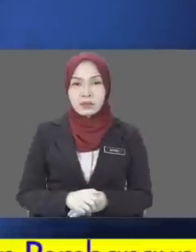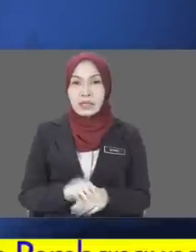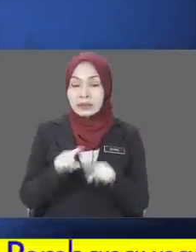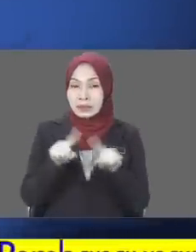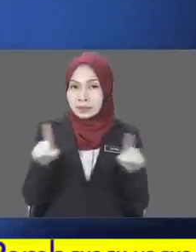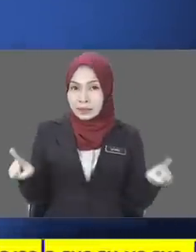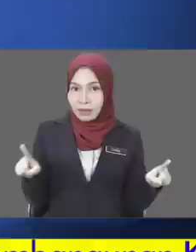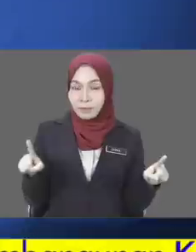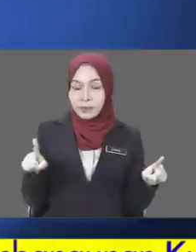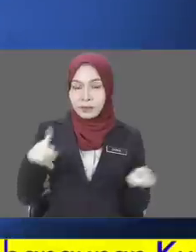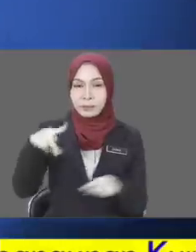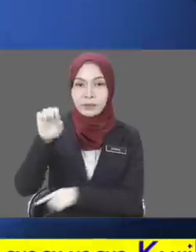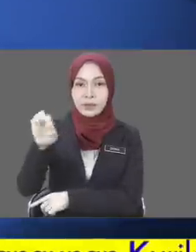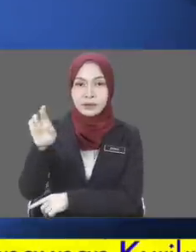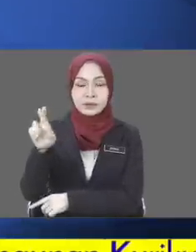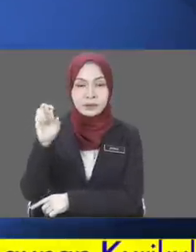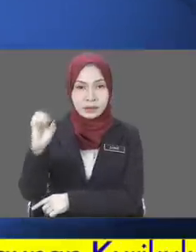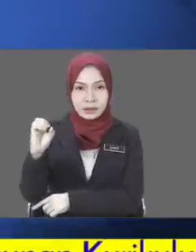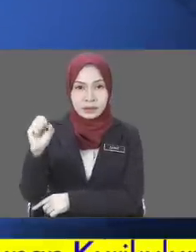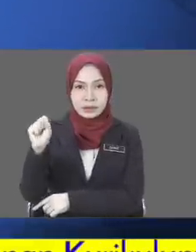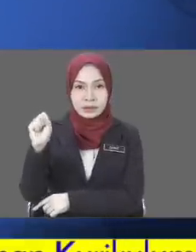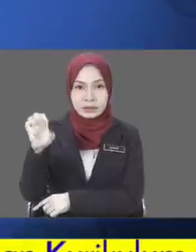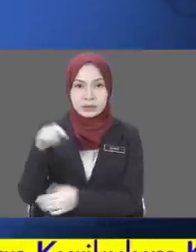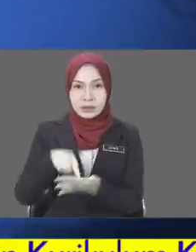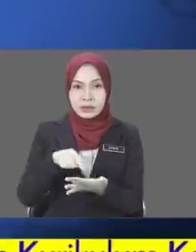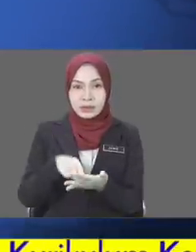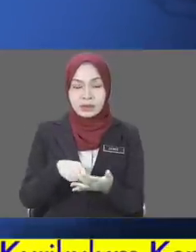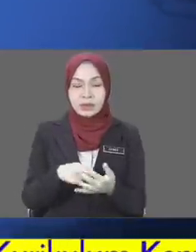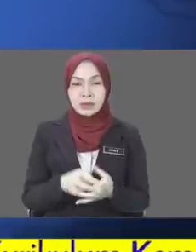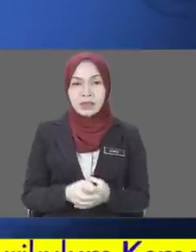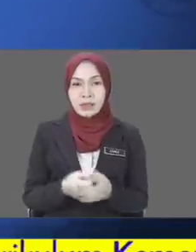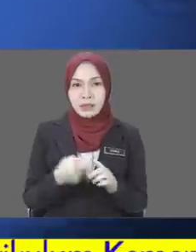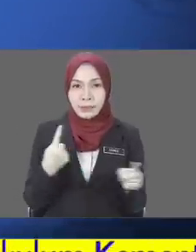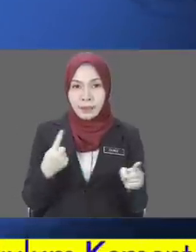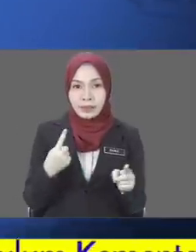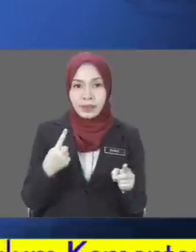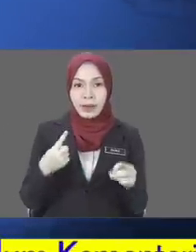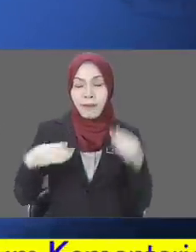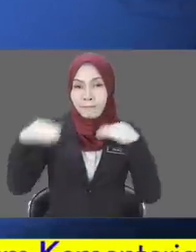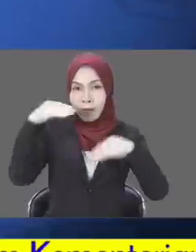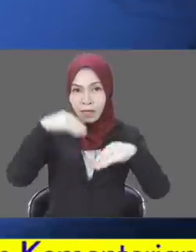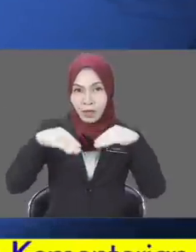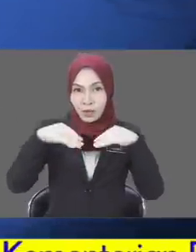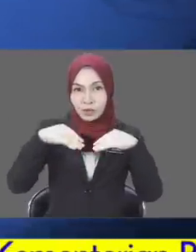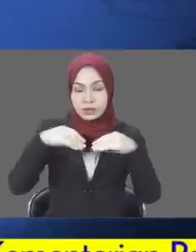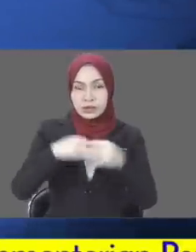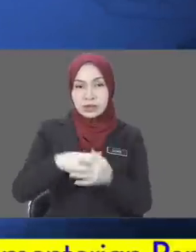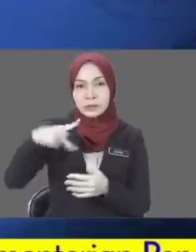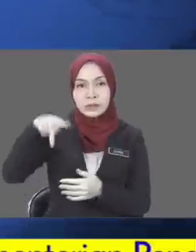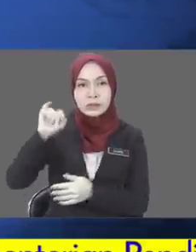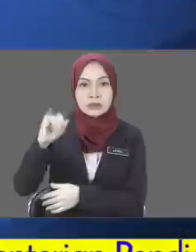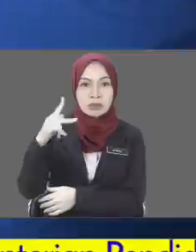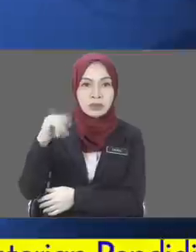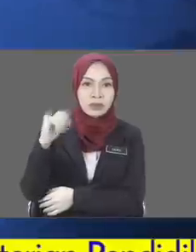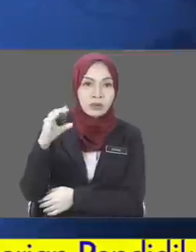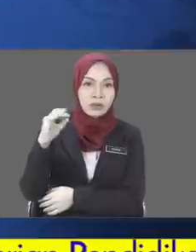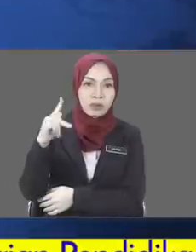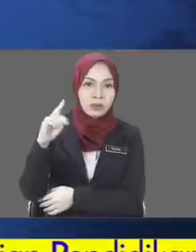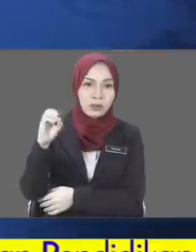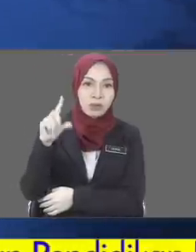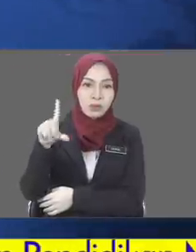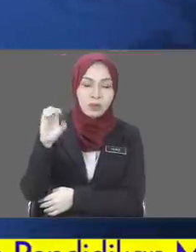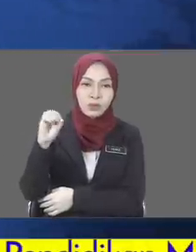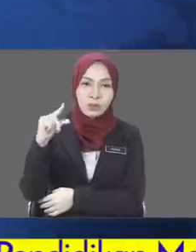seks matematika tetapi pius juga mencakupi aspek biologi susu budaya Psikologi dan